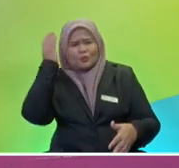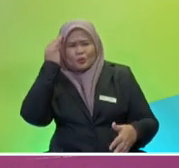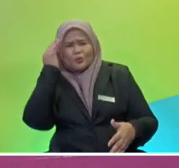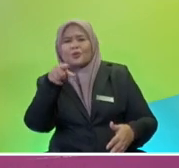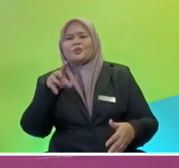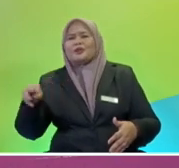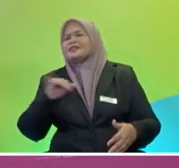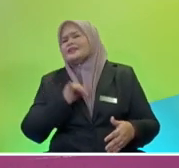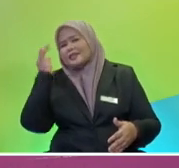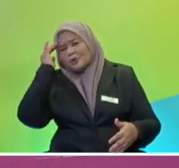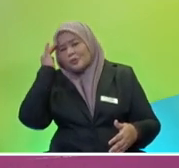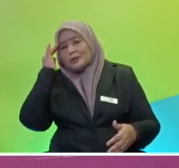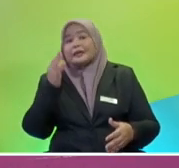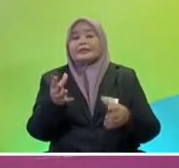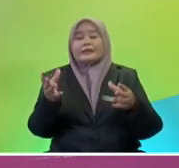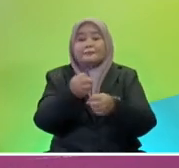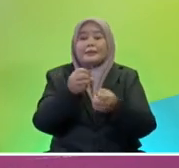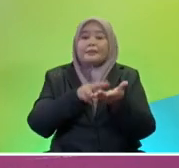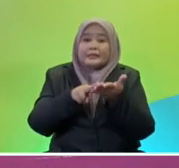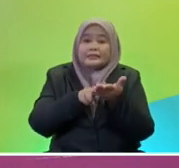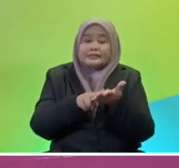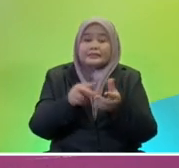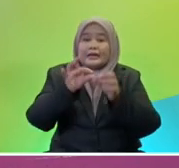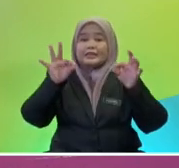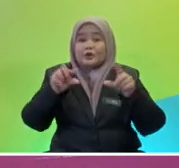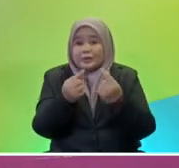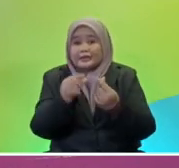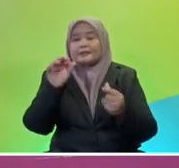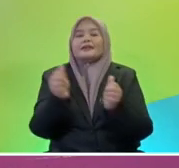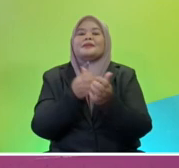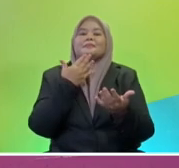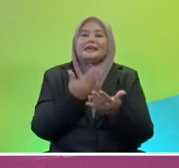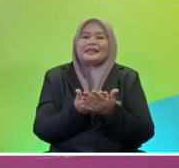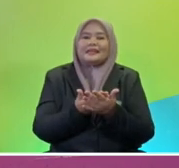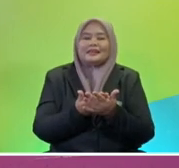Kenapa tidak dapat membaca ayat alquran dengan baik